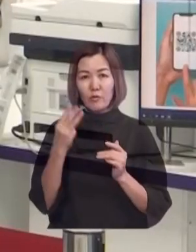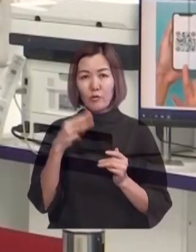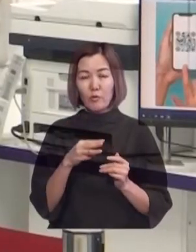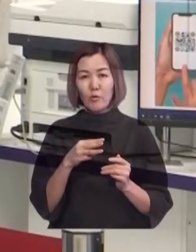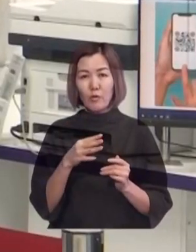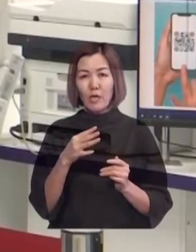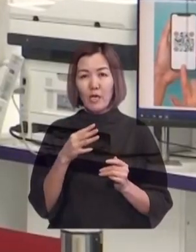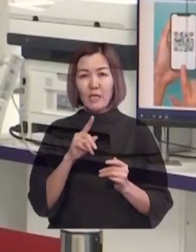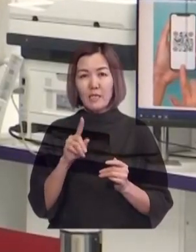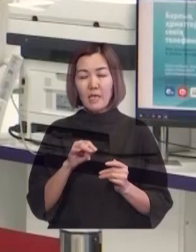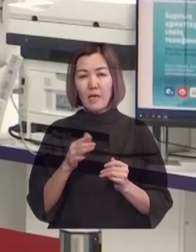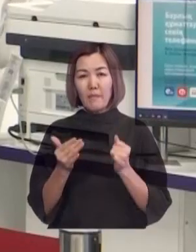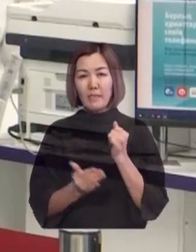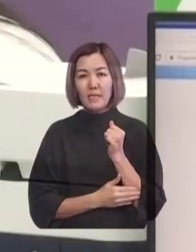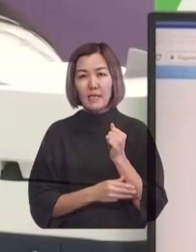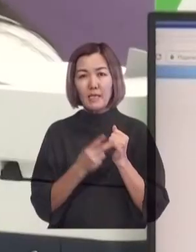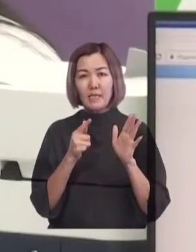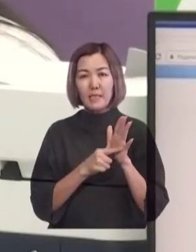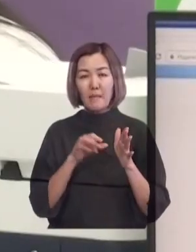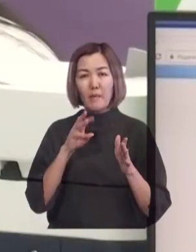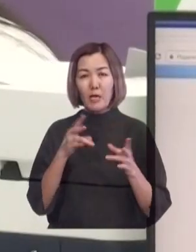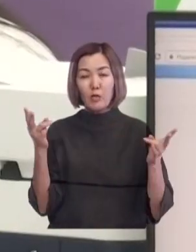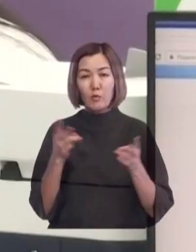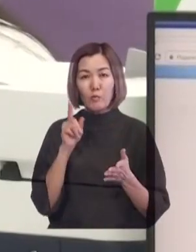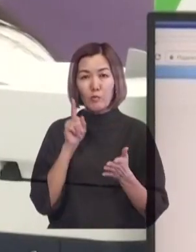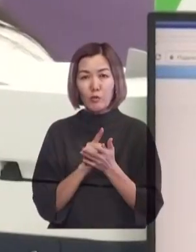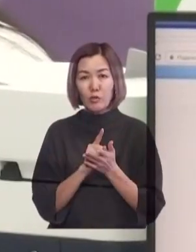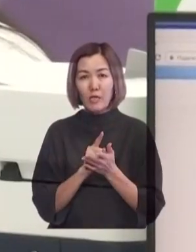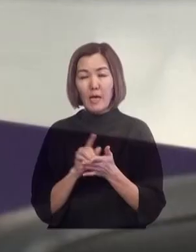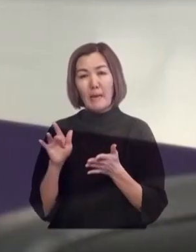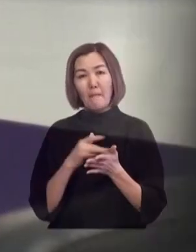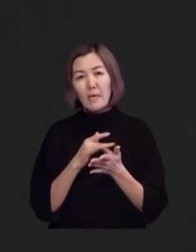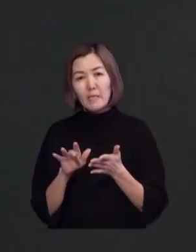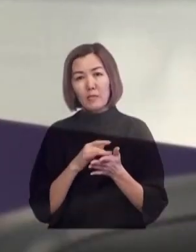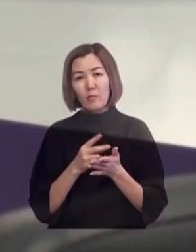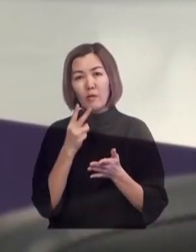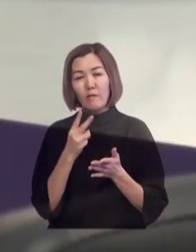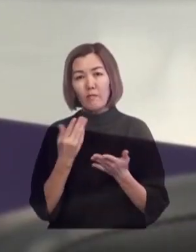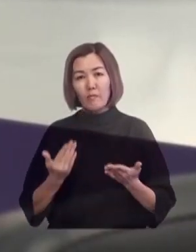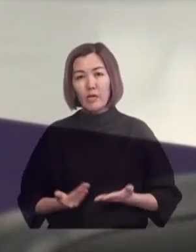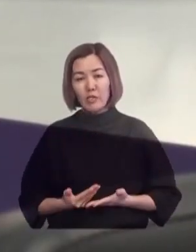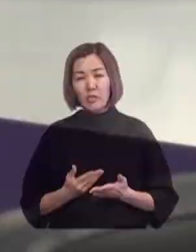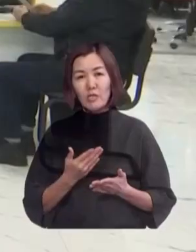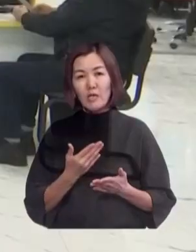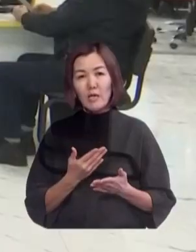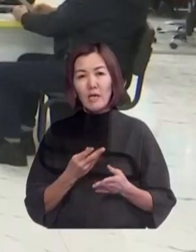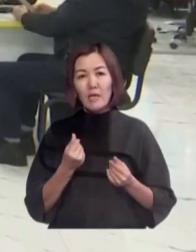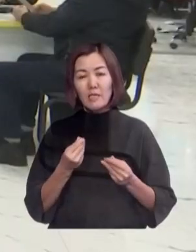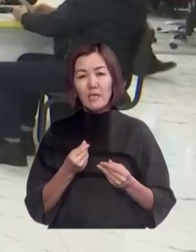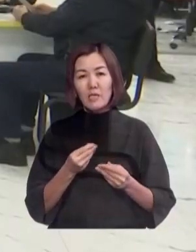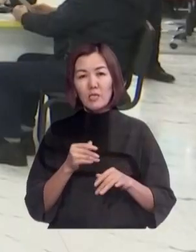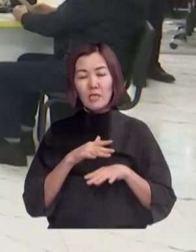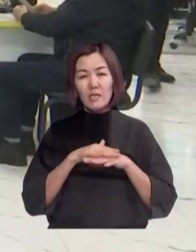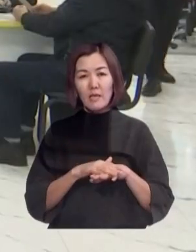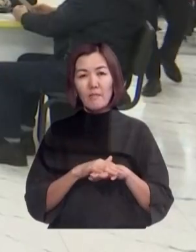менее чем за 7 лет. Ведь специальное профессиональное государственное пособие насчитывает размер 2 прожиточных минимумов. дипломов, а денежные средства поступают